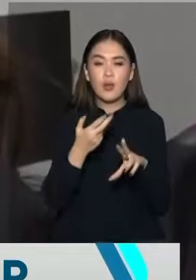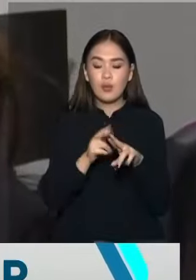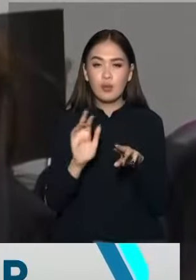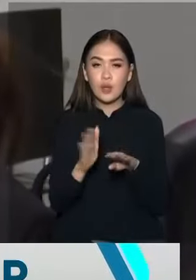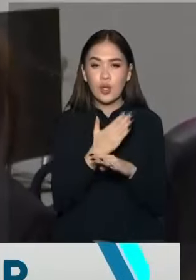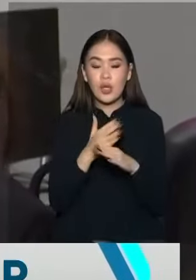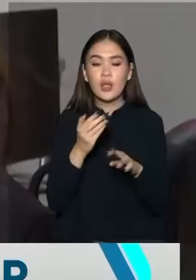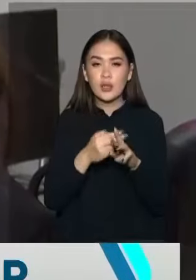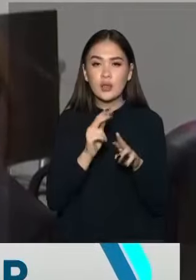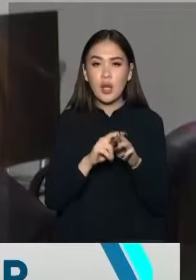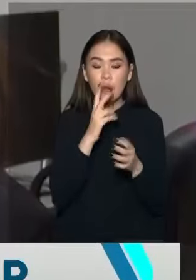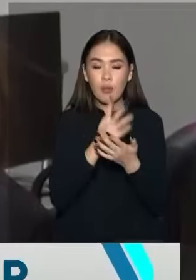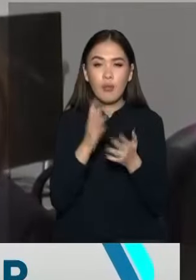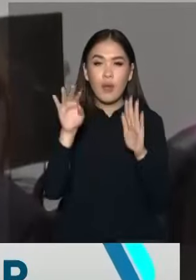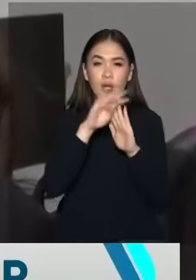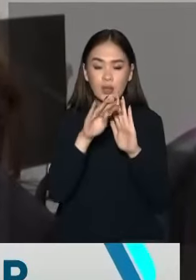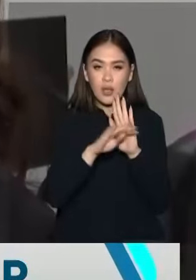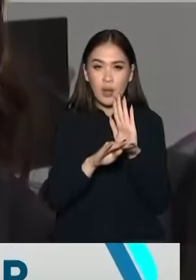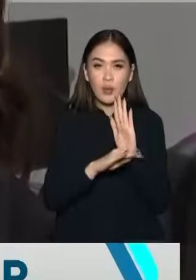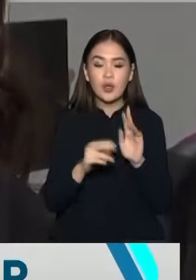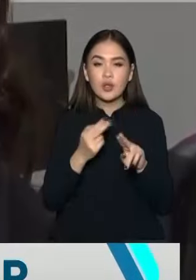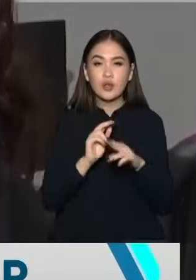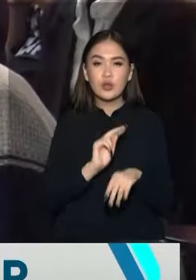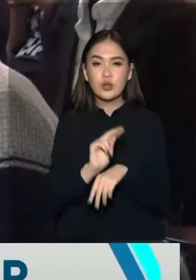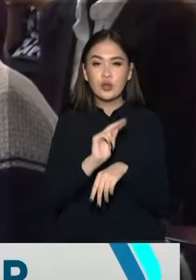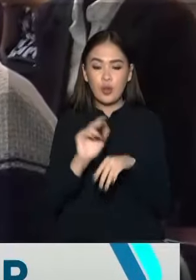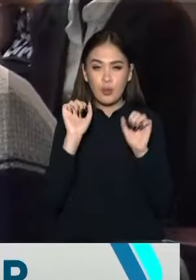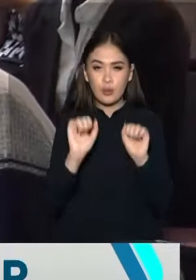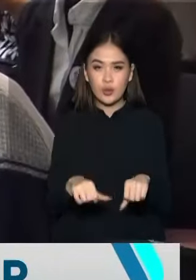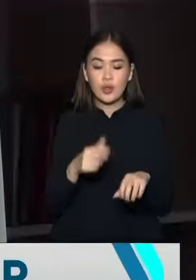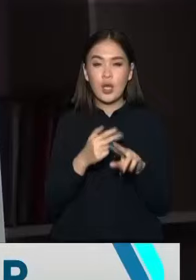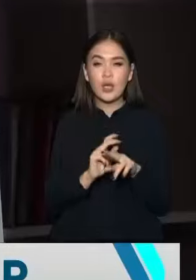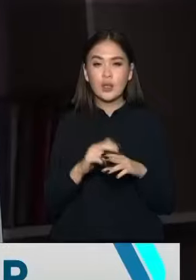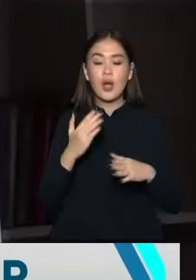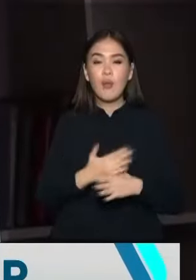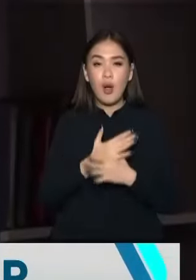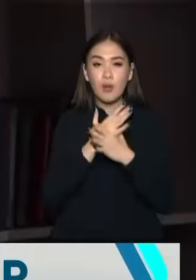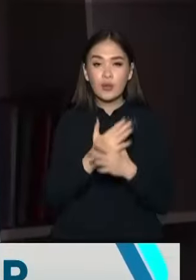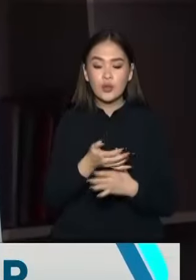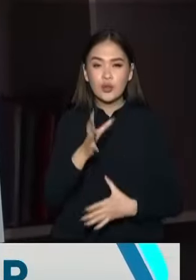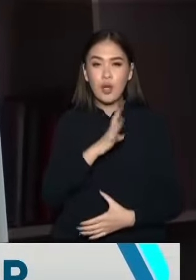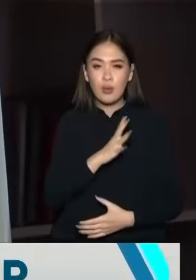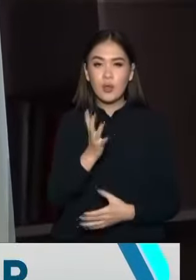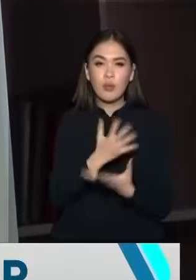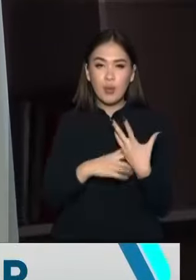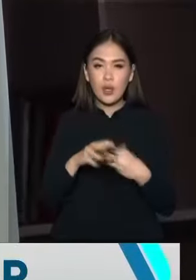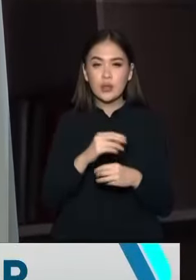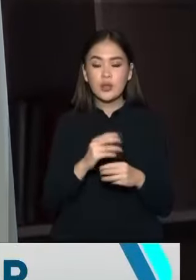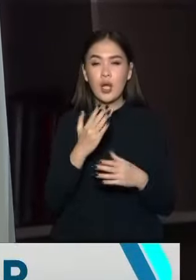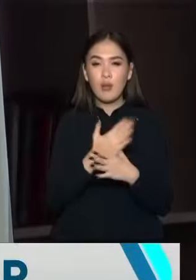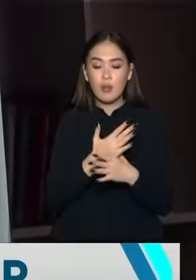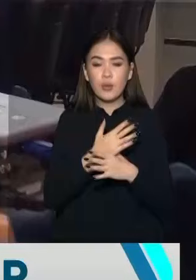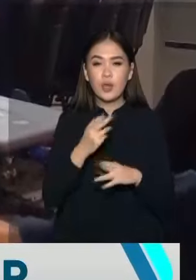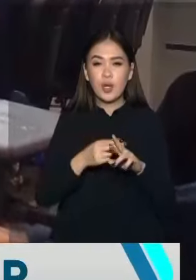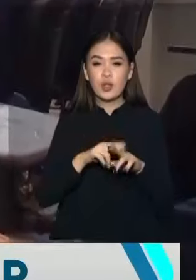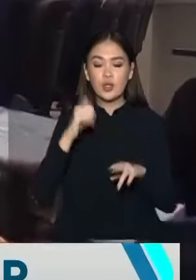ерік білдіргендерге бағдарламалау жүйесінде үйрете береміз. Қайырымдылықтың қай түрі болмасын, қайырлы іс түбі қайырын өзің көресің. Балалар